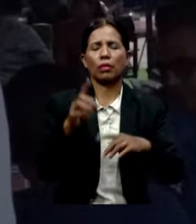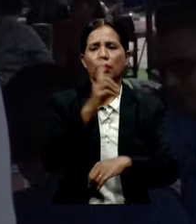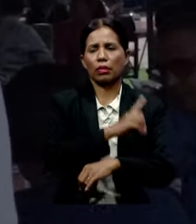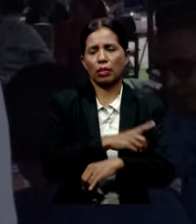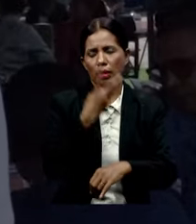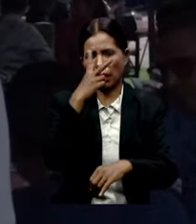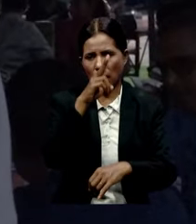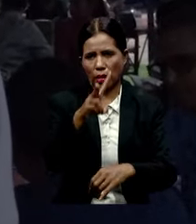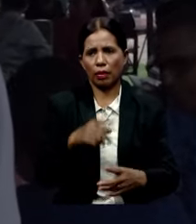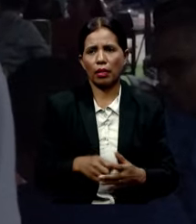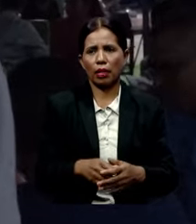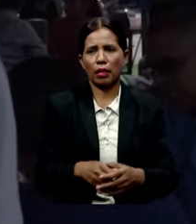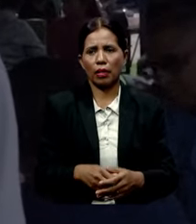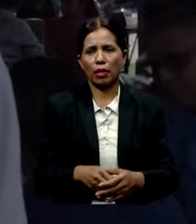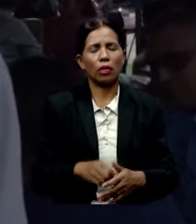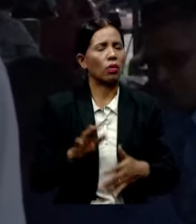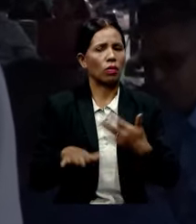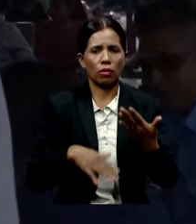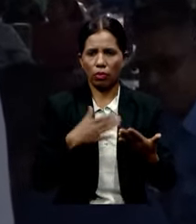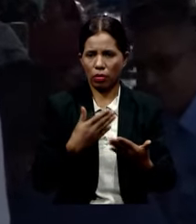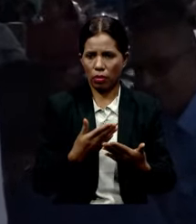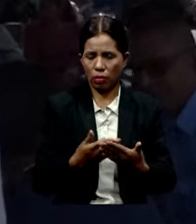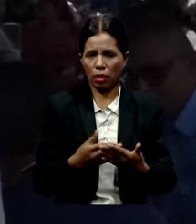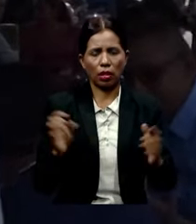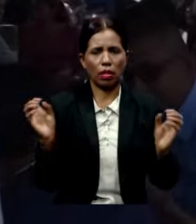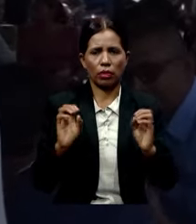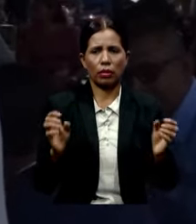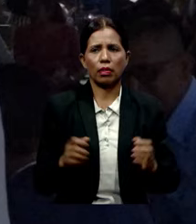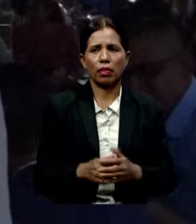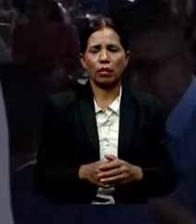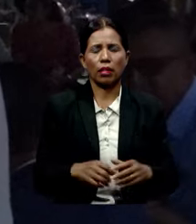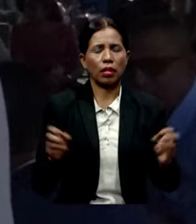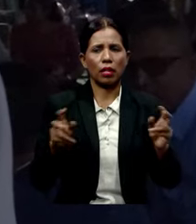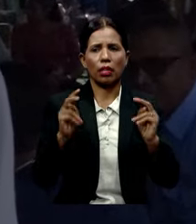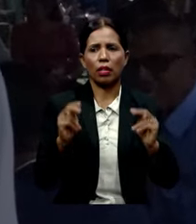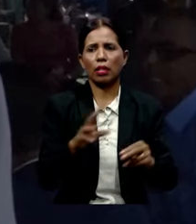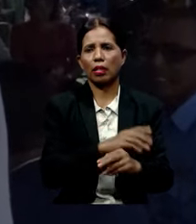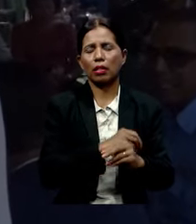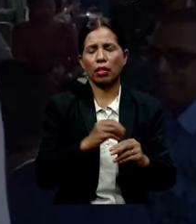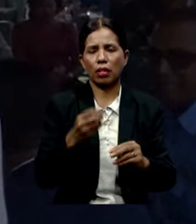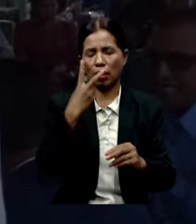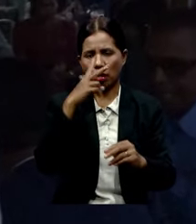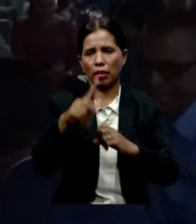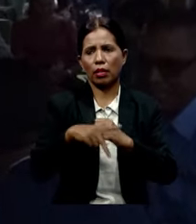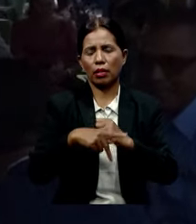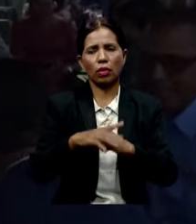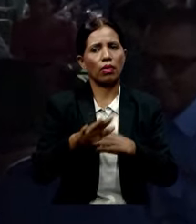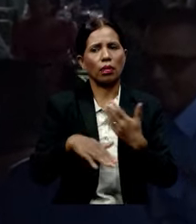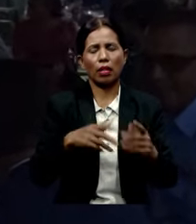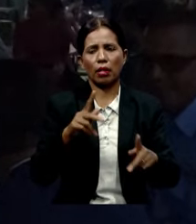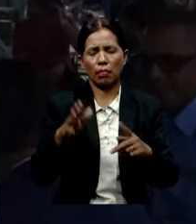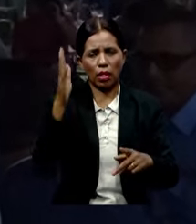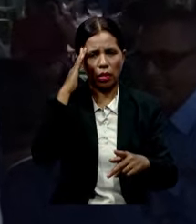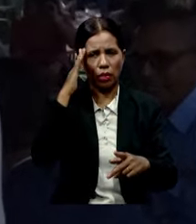ba balu ne lao so toto. La ia nationalismo, la ia patriotismo. Balu anu in